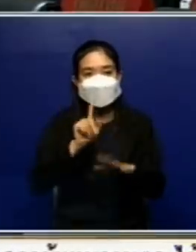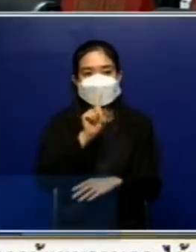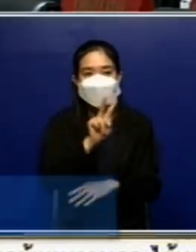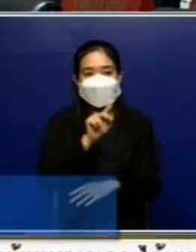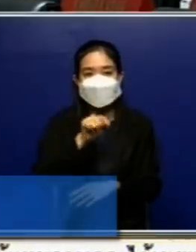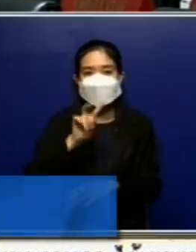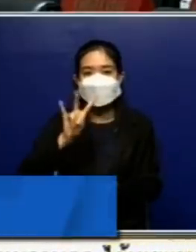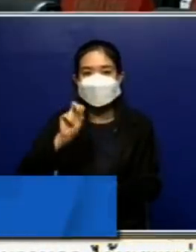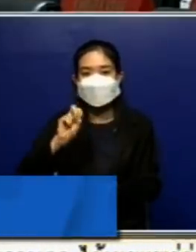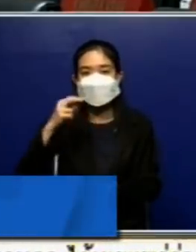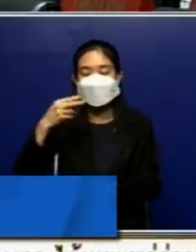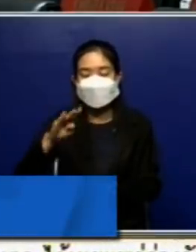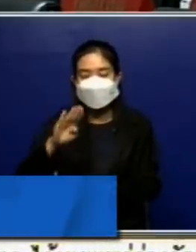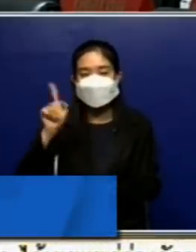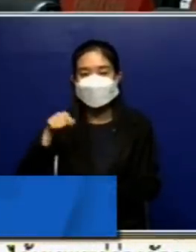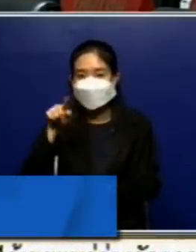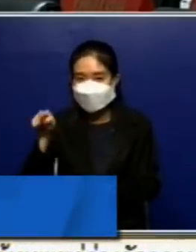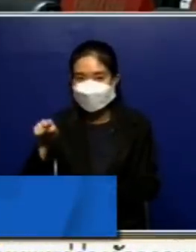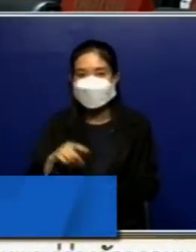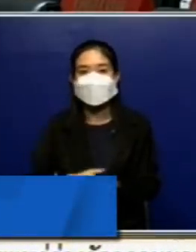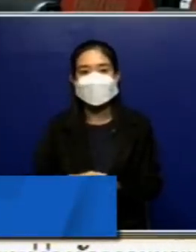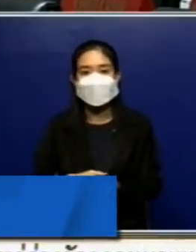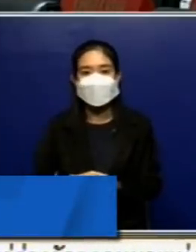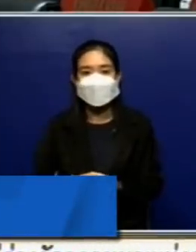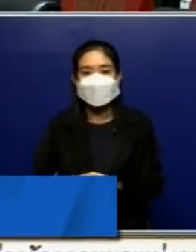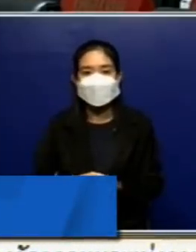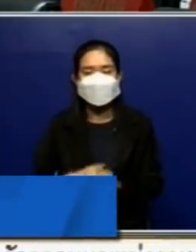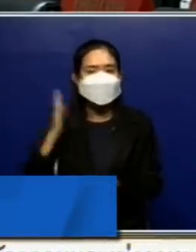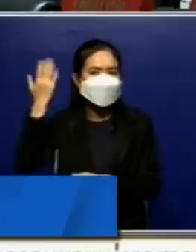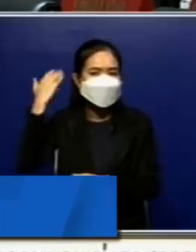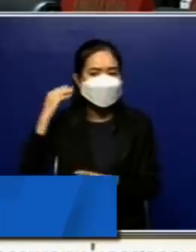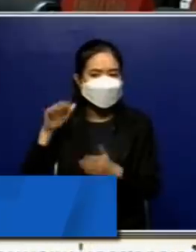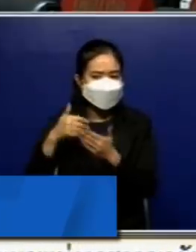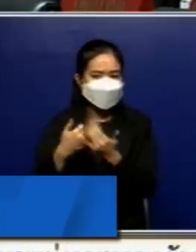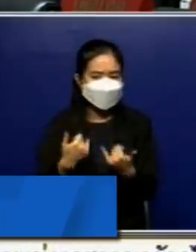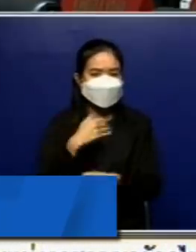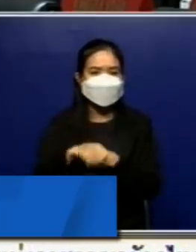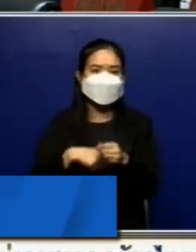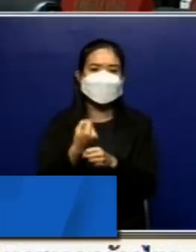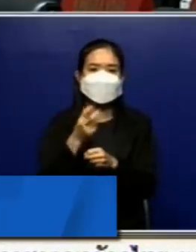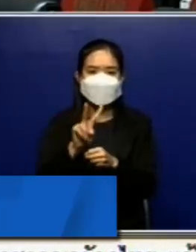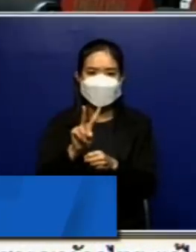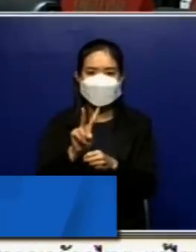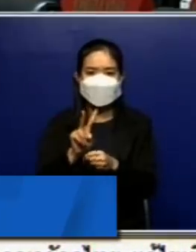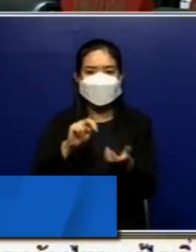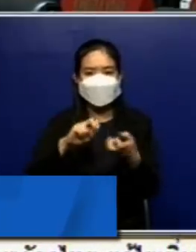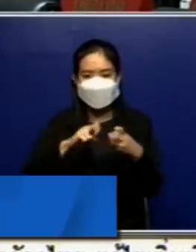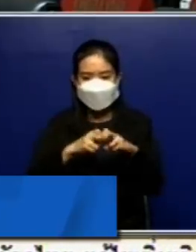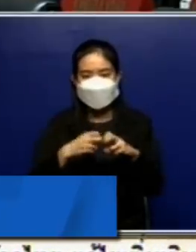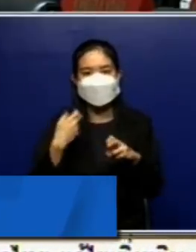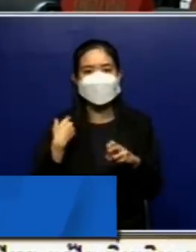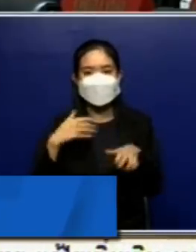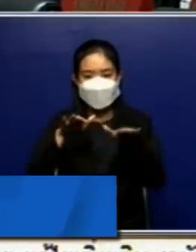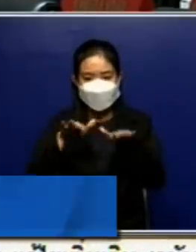2.74% เป็นการลดลงครั้งแรกในรอบ12ปีส่งผลให้งบที่ใช้สำหรับ